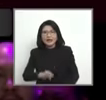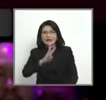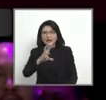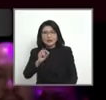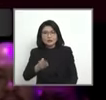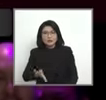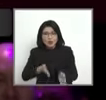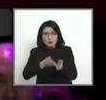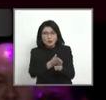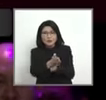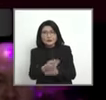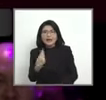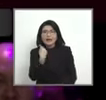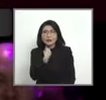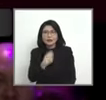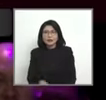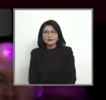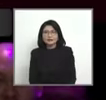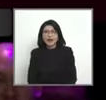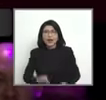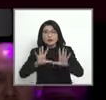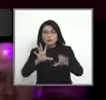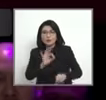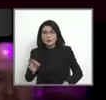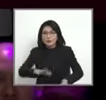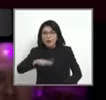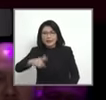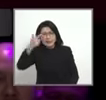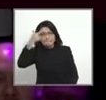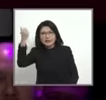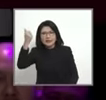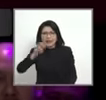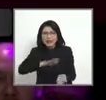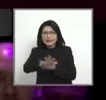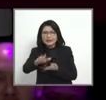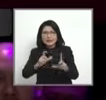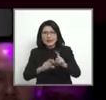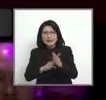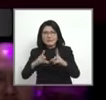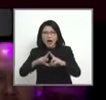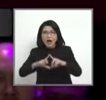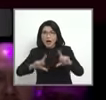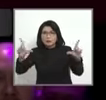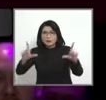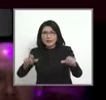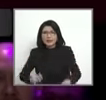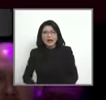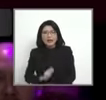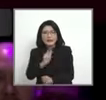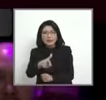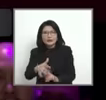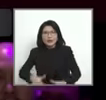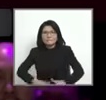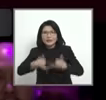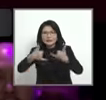dengan isu Bansos di e Pemilu ini he Oke Mbak Tejo boleh menanggapan soal menanggapi soal Bansos Bansos yang dibagikan di era